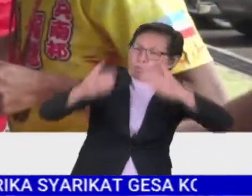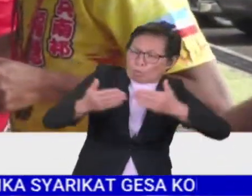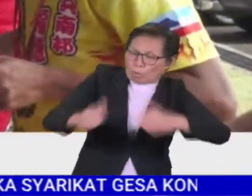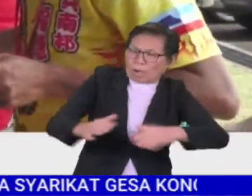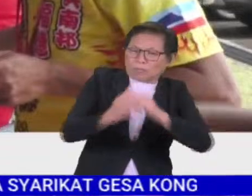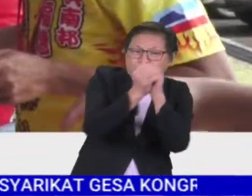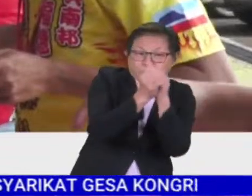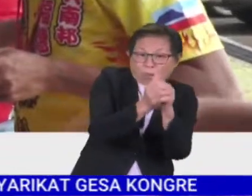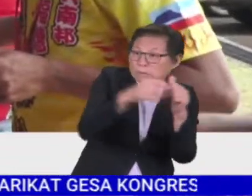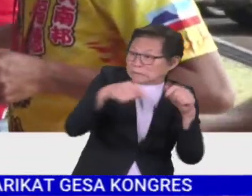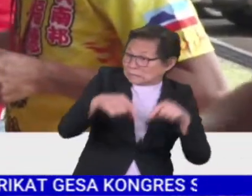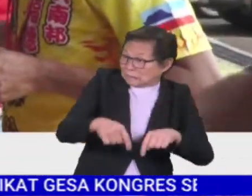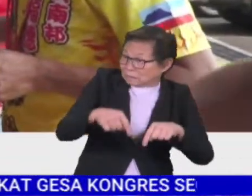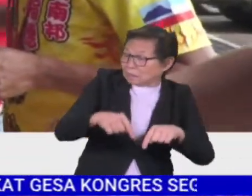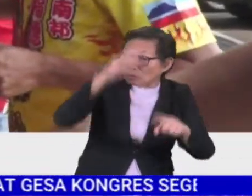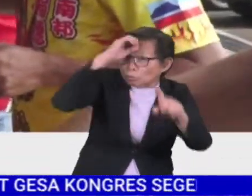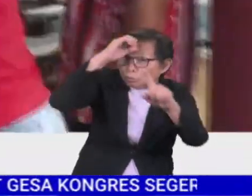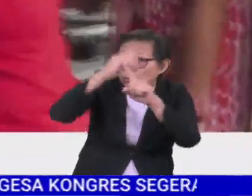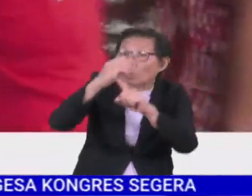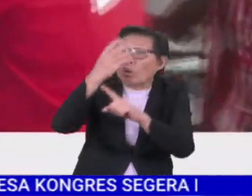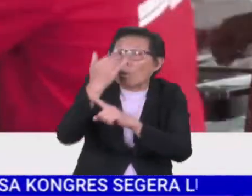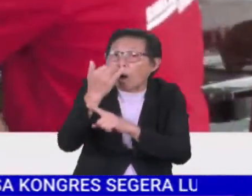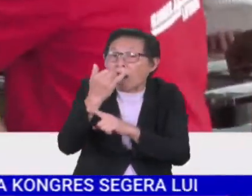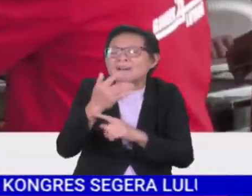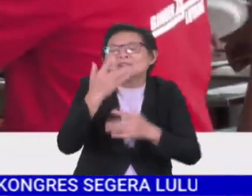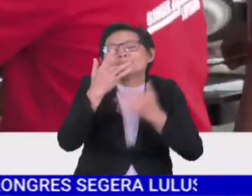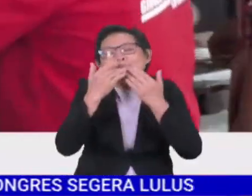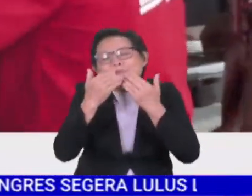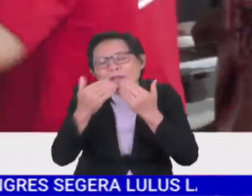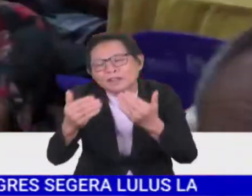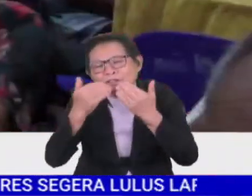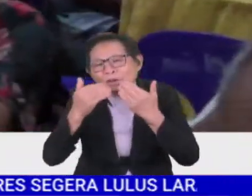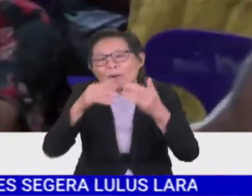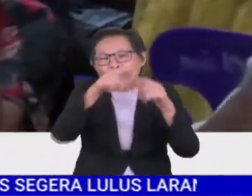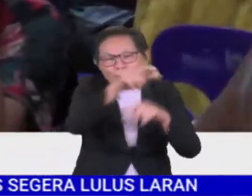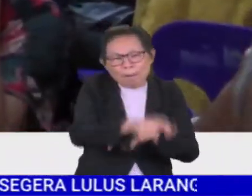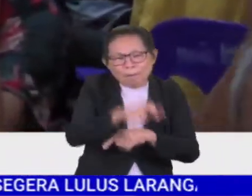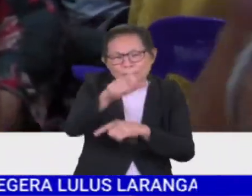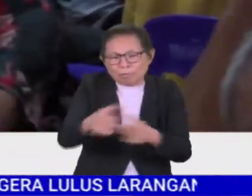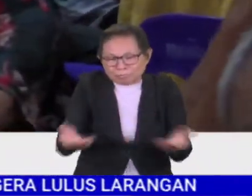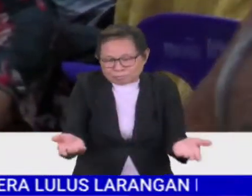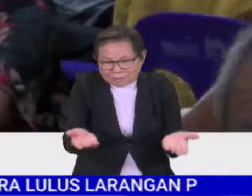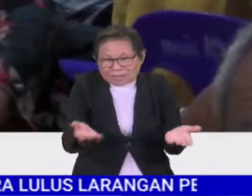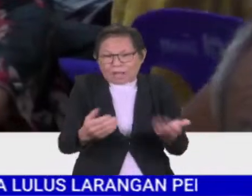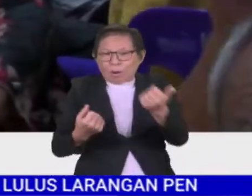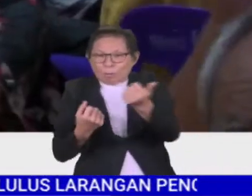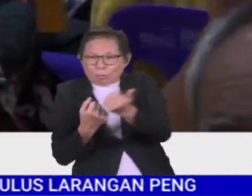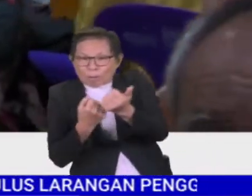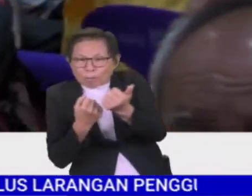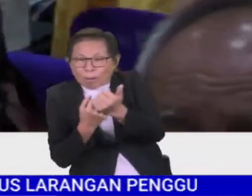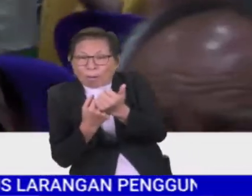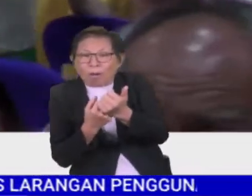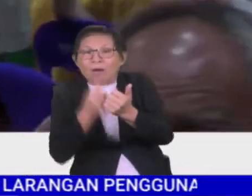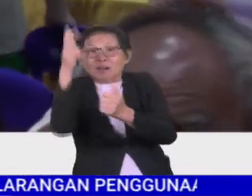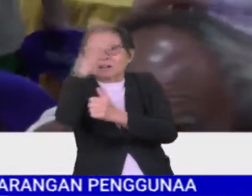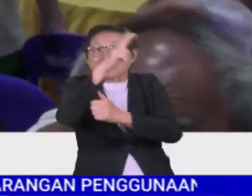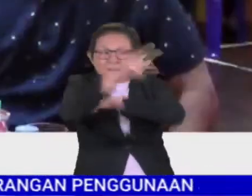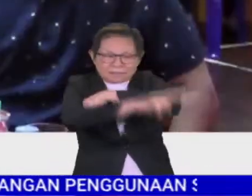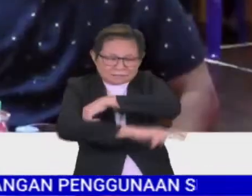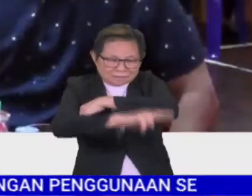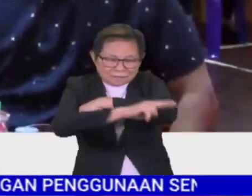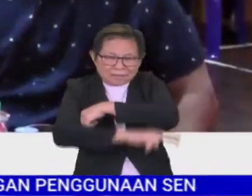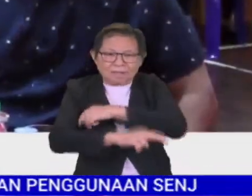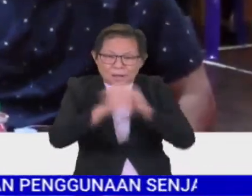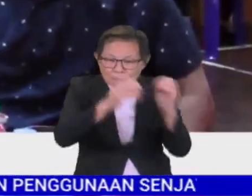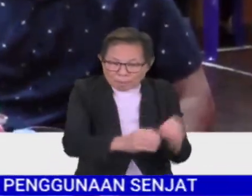Tahun Baru Cina ini juga bertujuan sebagai penghargaan kepada penduduk setempat yang memberi sokongan kepada kerajaan Negeri